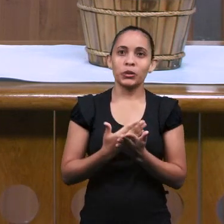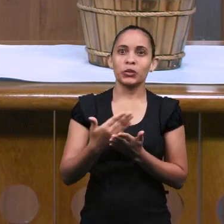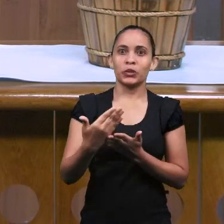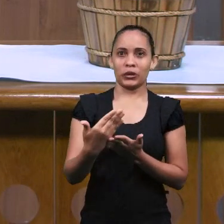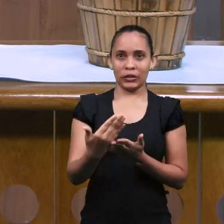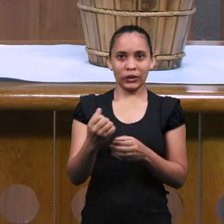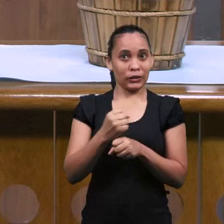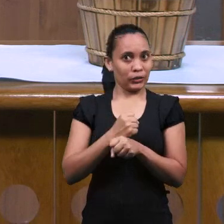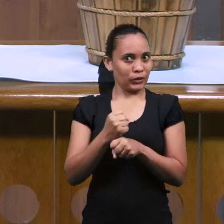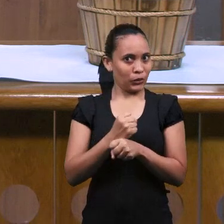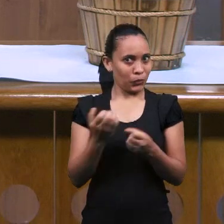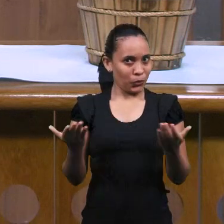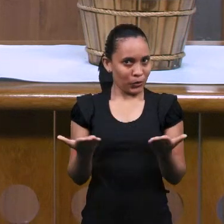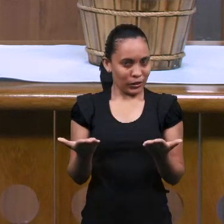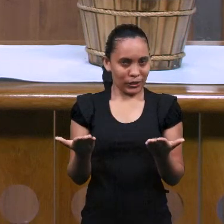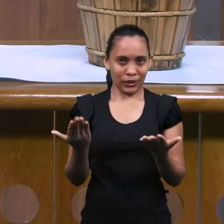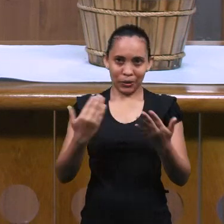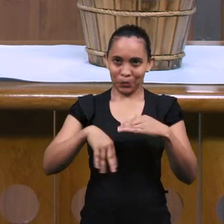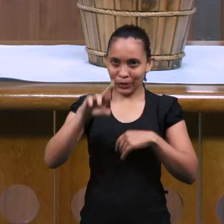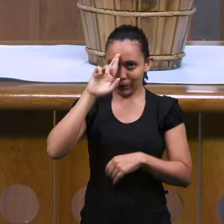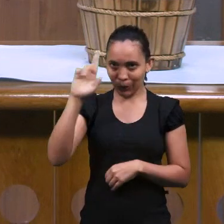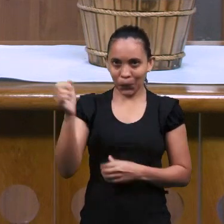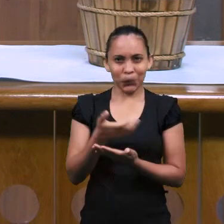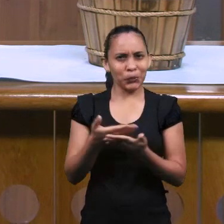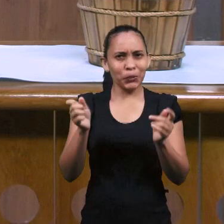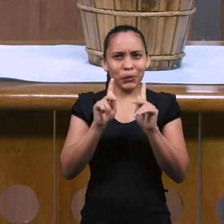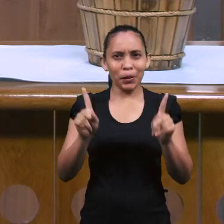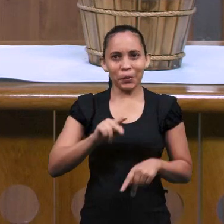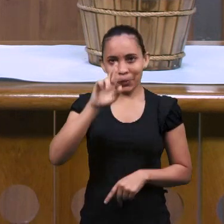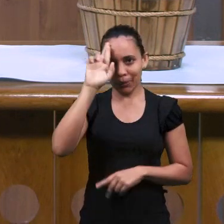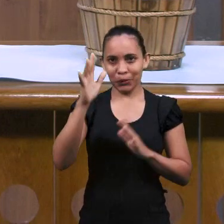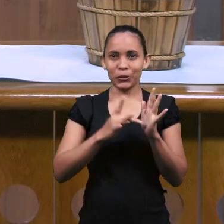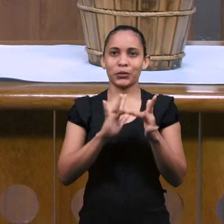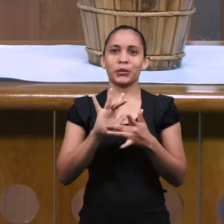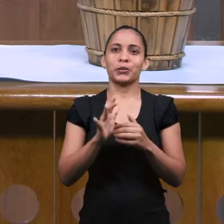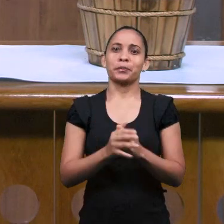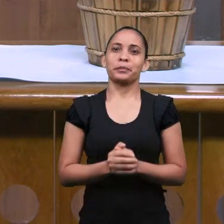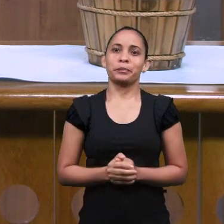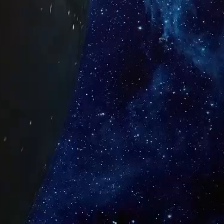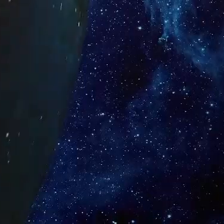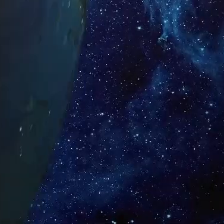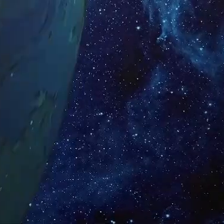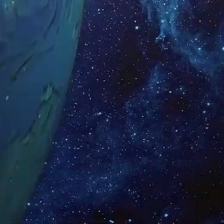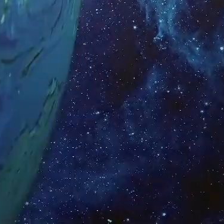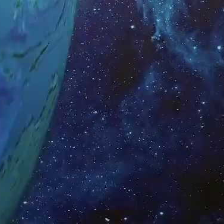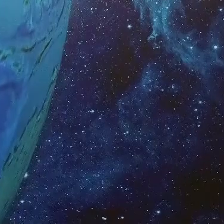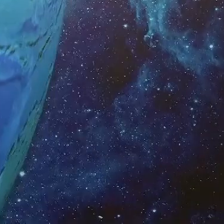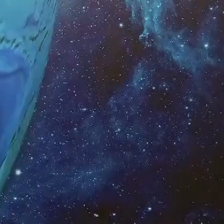année, donc un bon début d'année. Que le Seigneur bénisse à tous la paix du Seigneur Jésus.